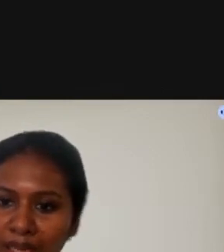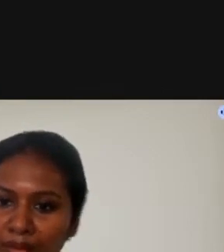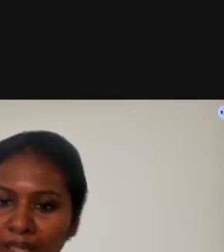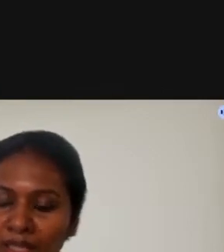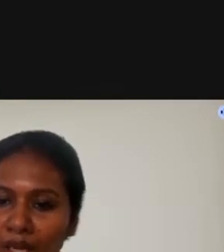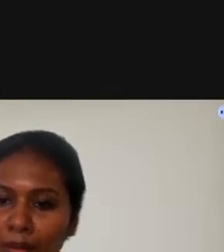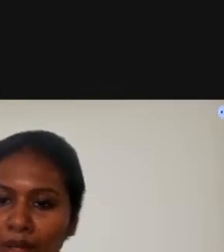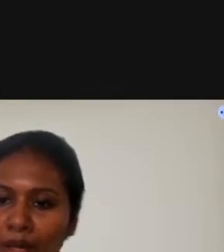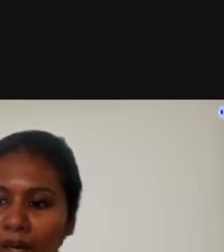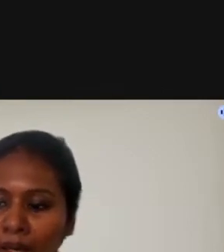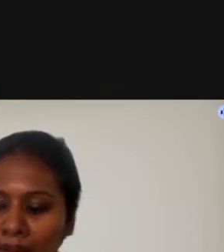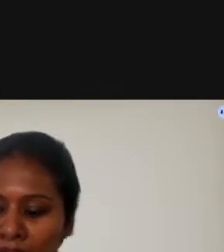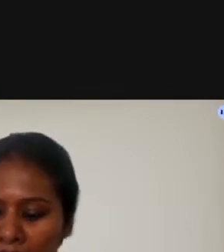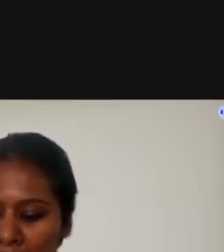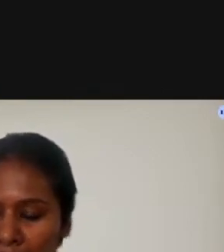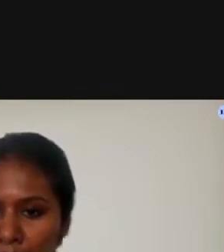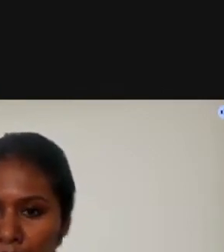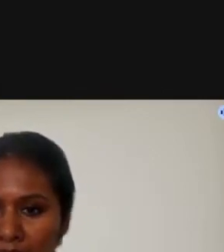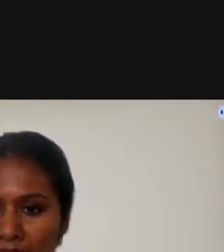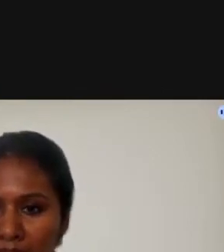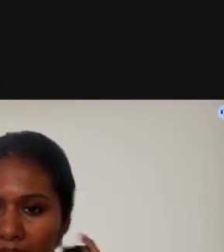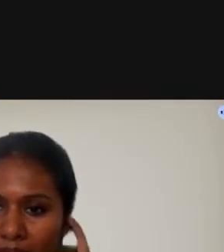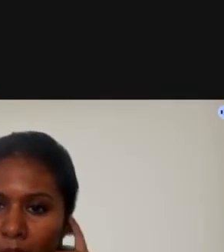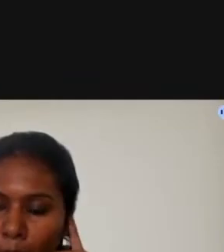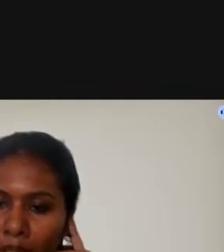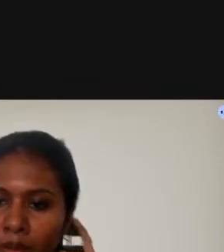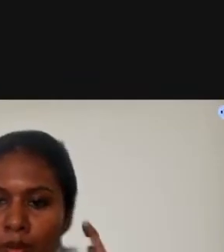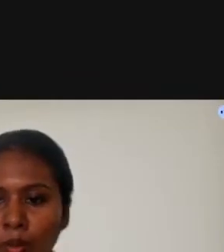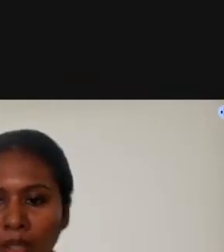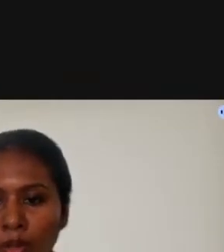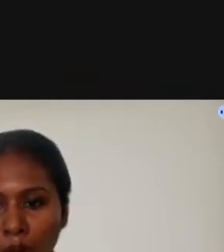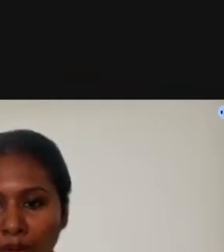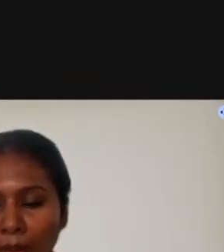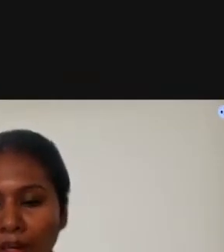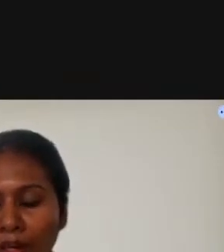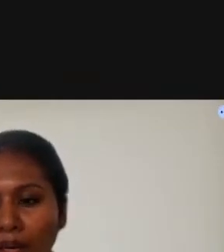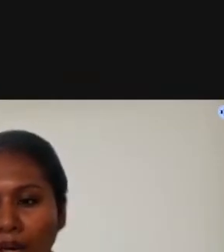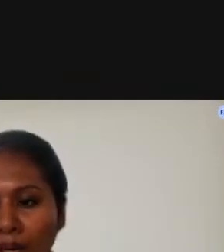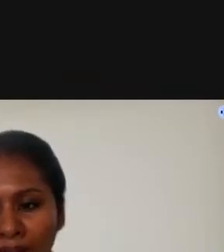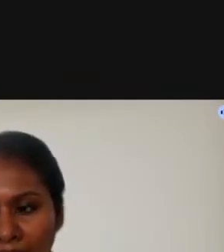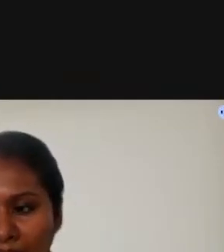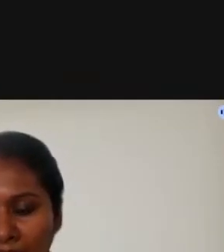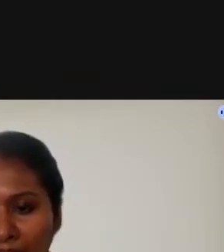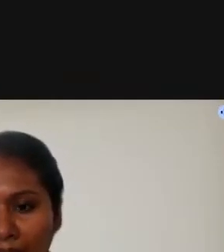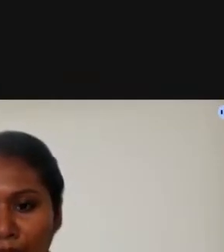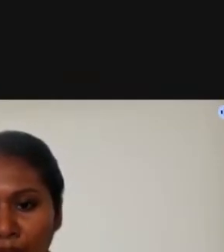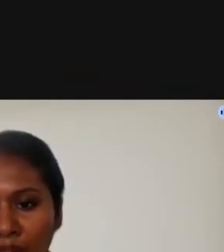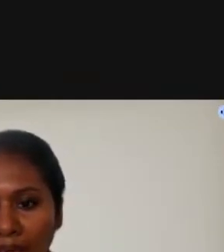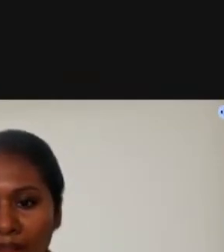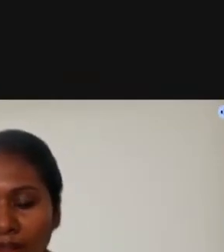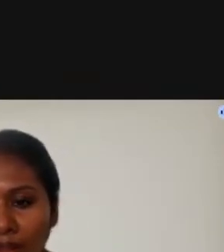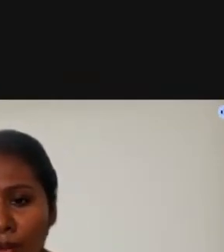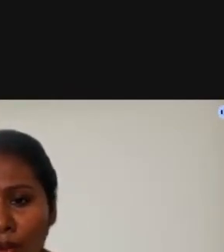ചെയ്യുവാണെന്നുണ്ടെങ്കിൽ ഡെഫിനറ്റ്ലി ചെയ്യും. ഈവൻ ഞങ്ങളുടെ ഇവിടെ ഒരു ലിസ്ണിംഗ് സ്കിൽസ് കുഴപ്പമില്ലാത്തൊരു കുട്ടി വാസ് നോൺ വെർബൽ, സംസാരിക്കുന്നില്ലായിരുന്നു.